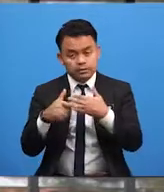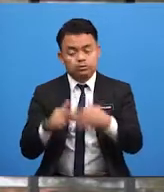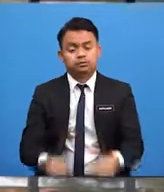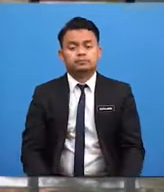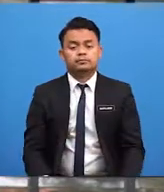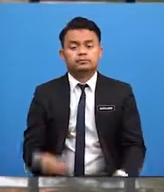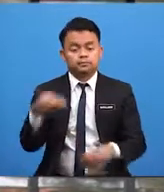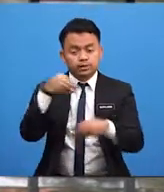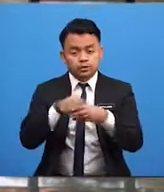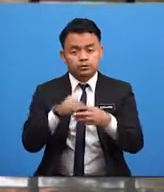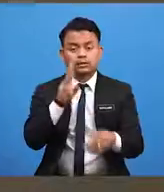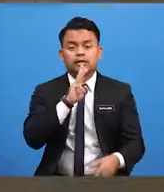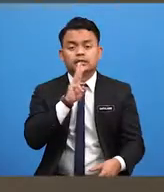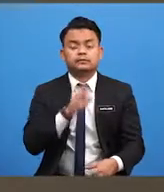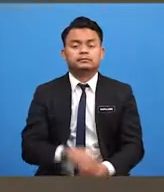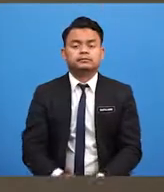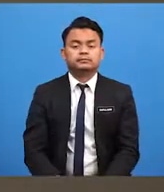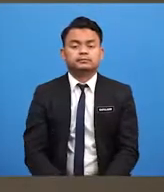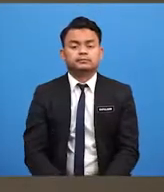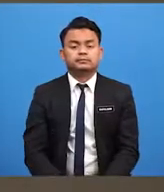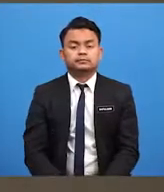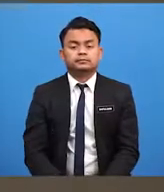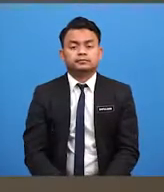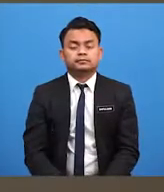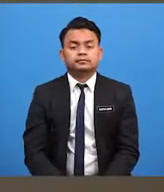Kemudian, masukkan air.